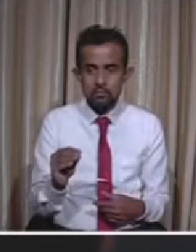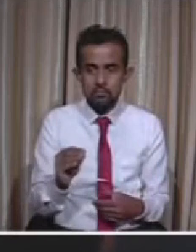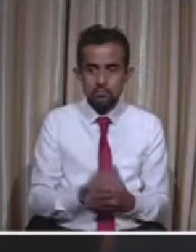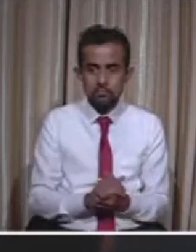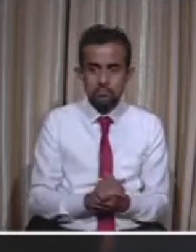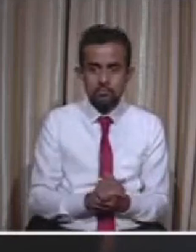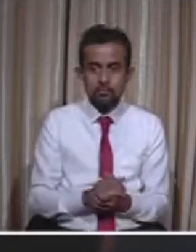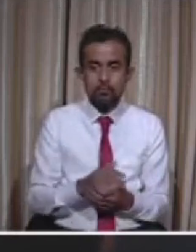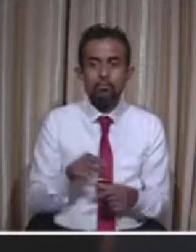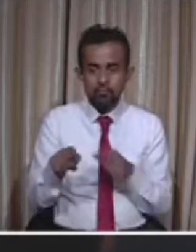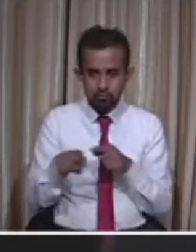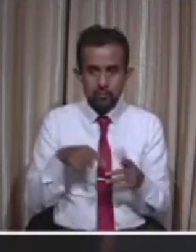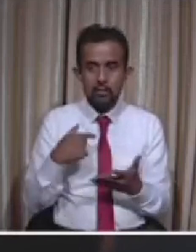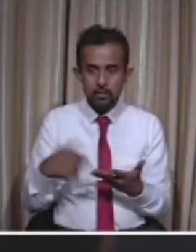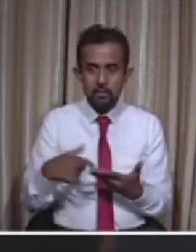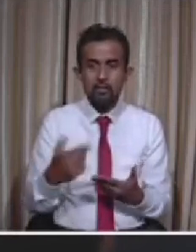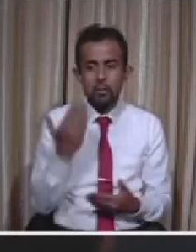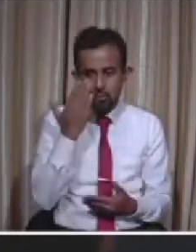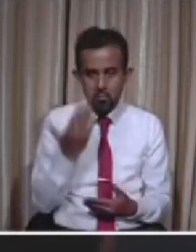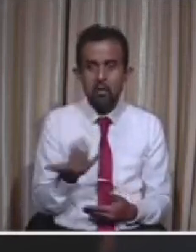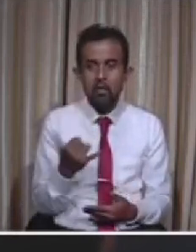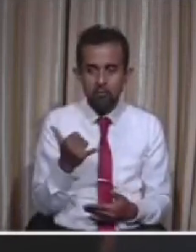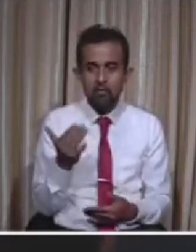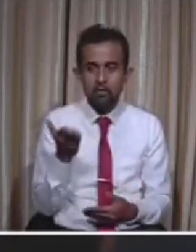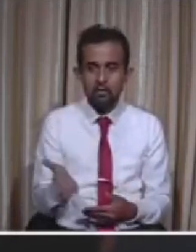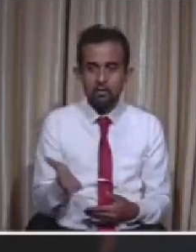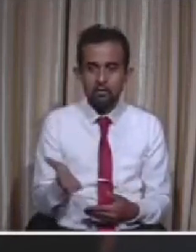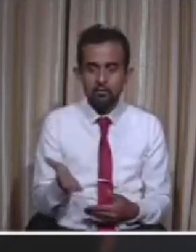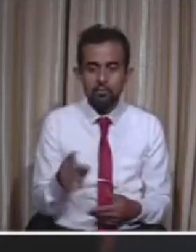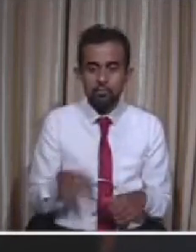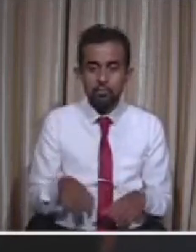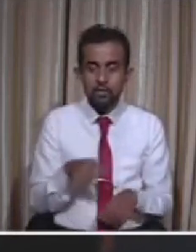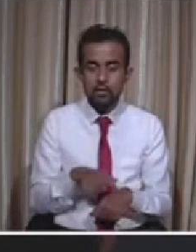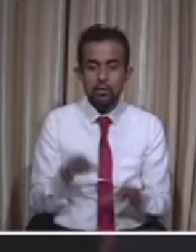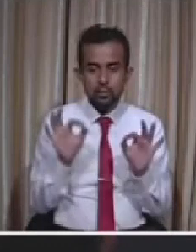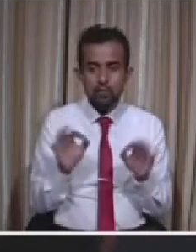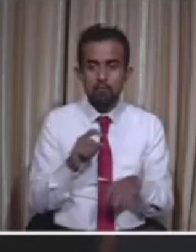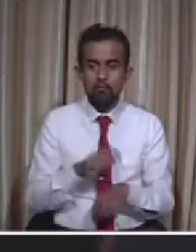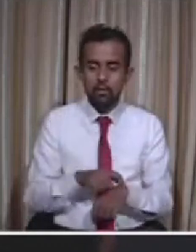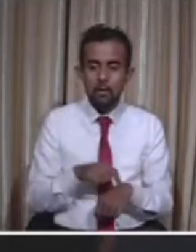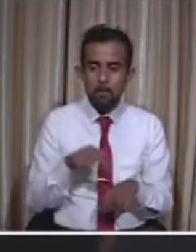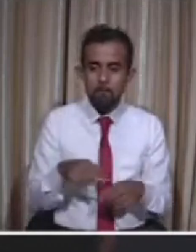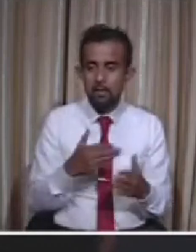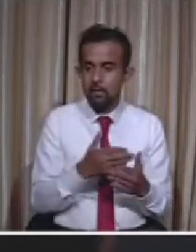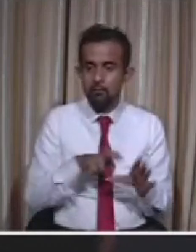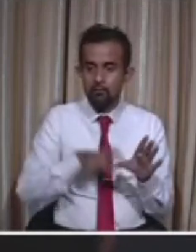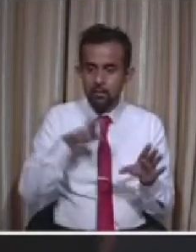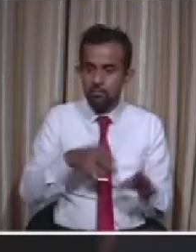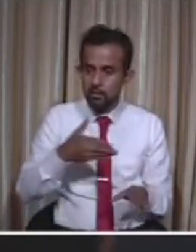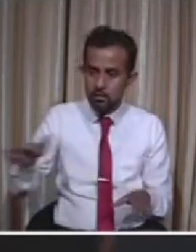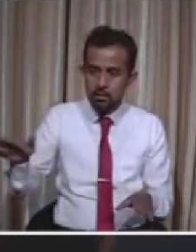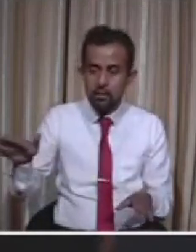මේ වැනි දේවල් වලට අපි මං හිතන්නේ මුහුණ දෙන්න වෙනවා. සෙනියම වෙලාවේදී සුදුසු වෙලාවේදී මේවන් ඉවත් වෙන්නත්